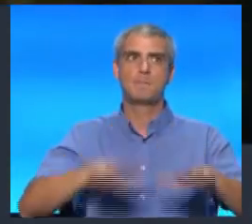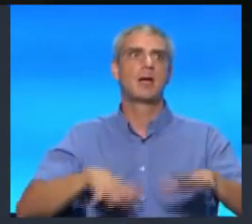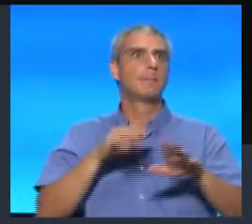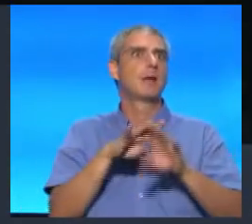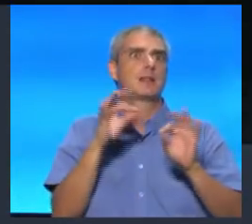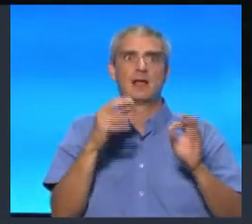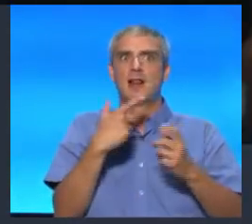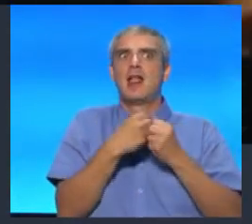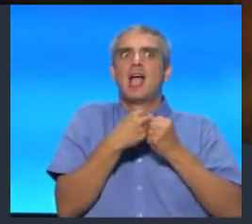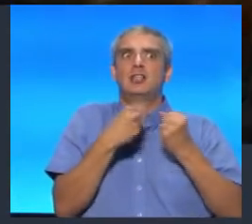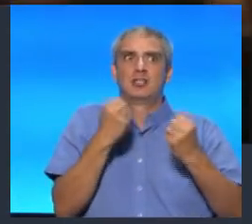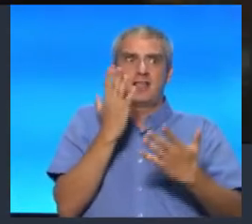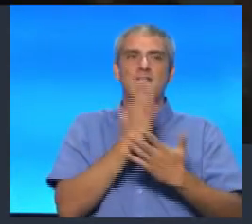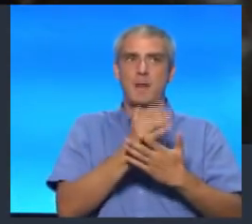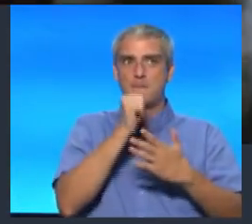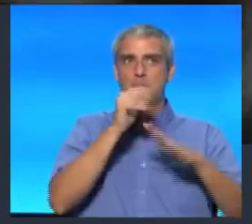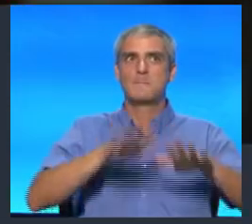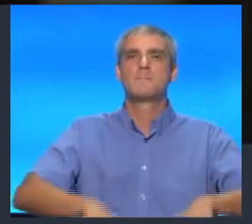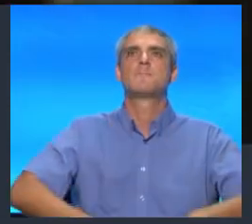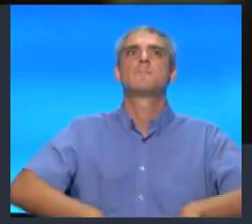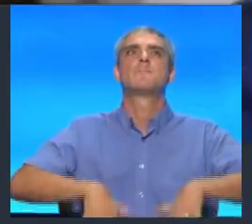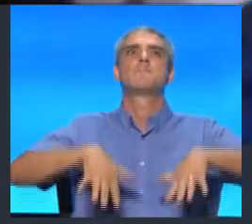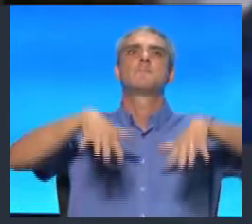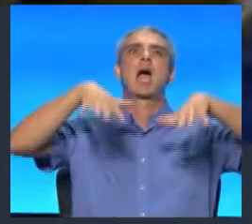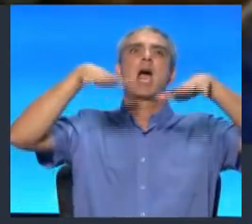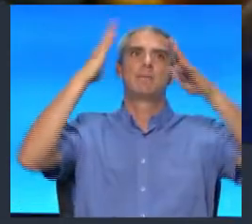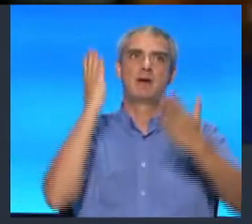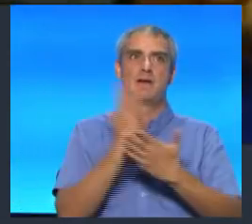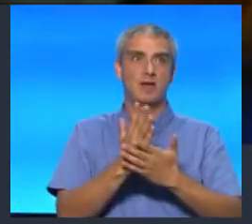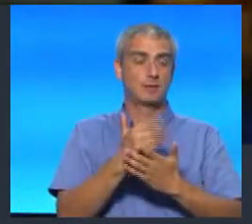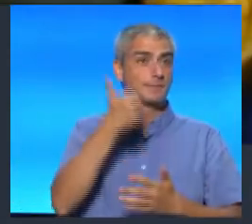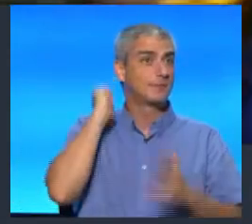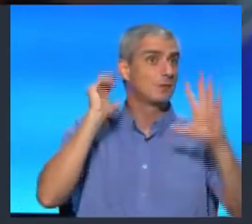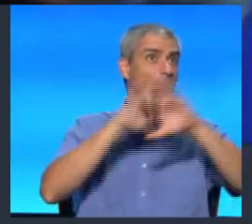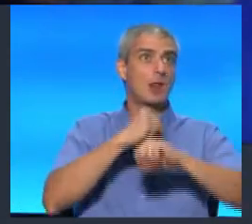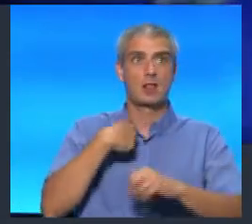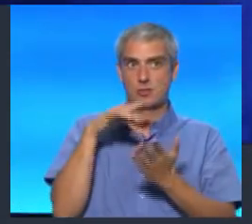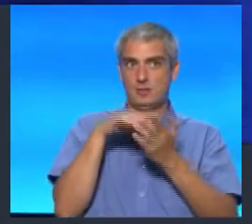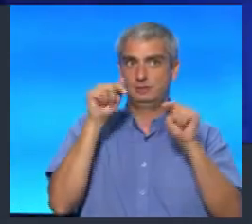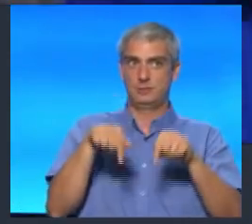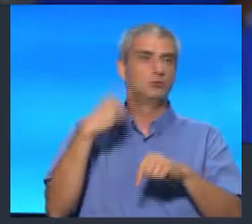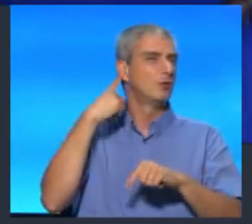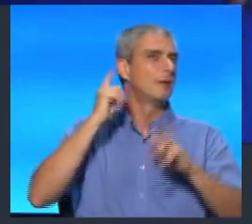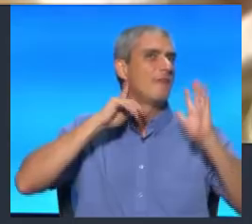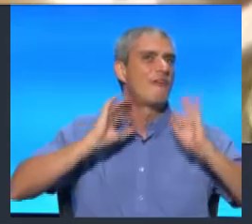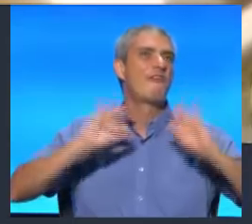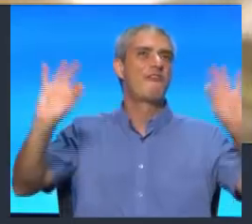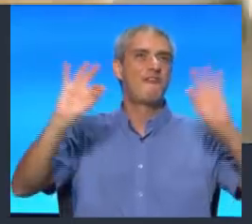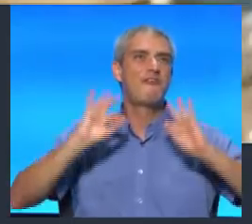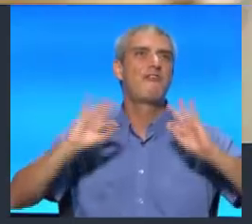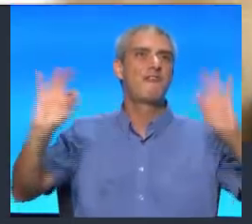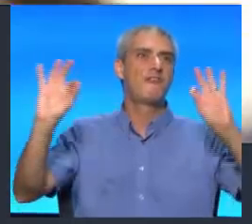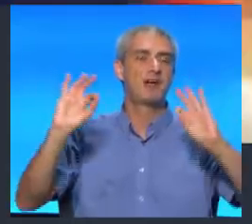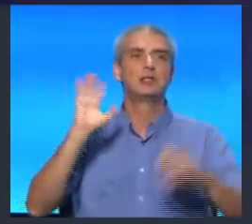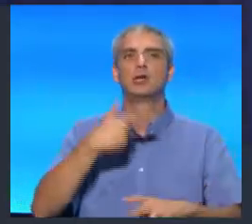כל האקשן, הכל כבר מתחיל להתפלות מים. מאתמול בלילה אנחנו כאן, כמו שאתם שומעים את הרעש, יש לנו